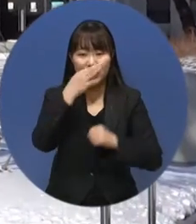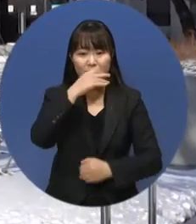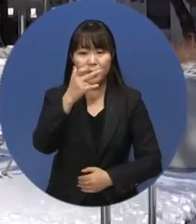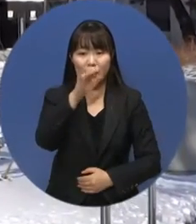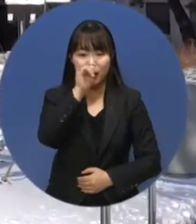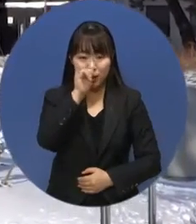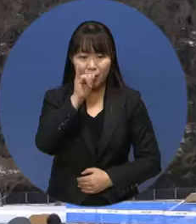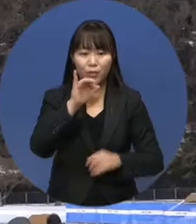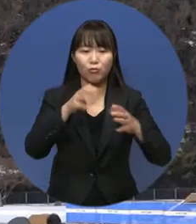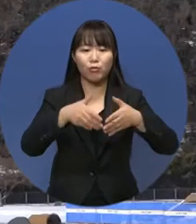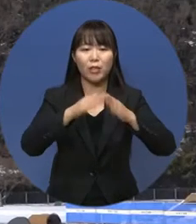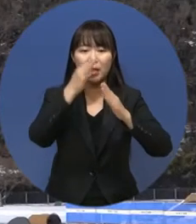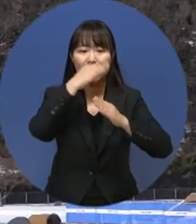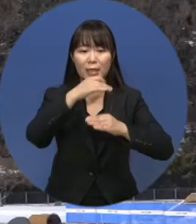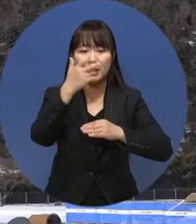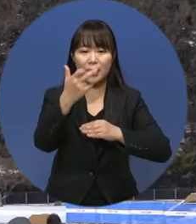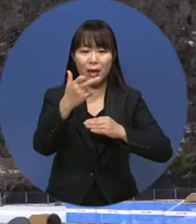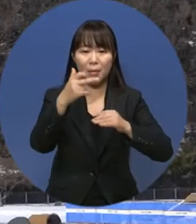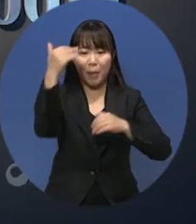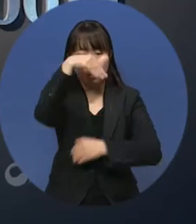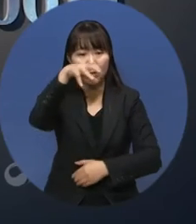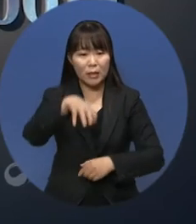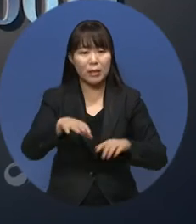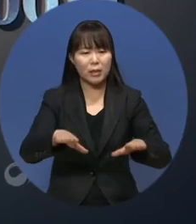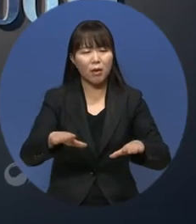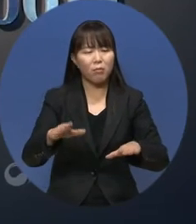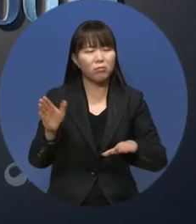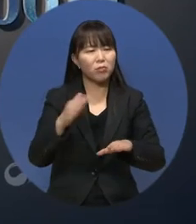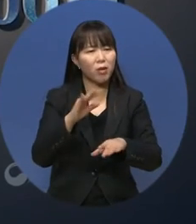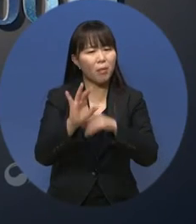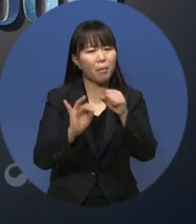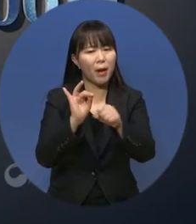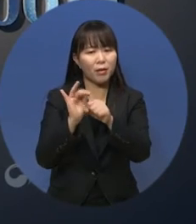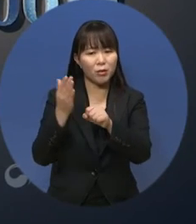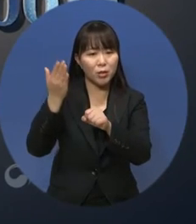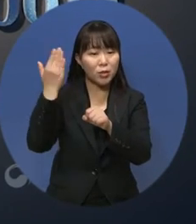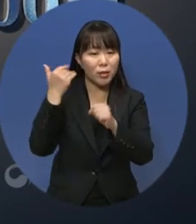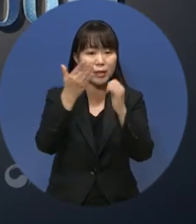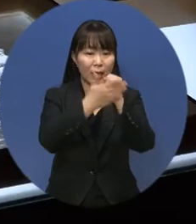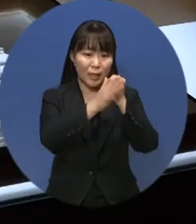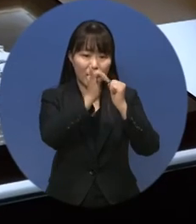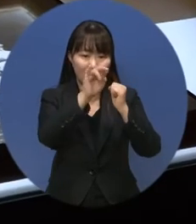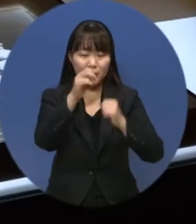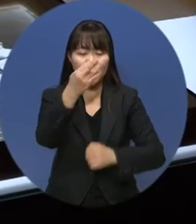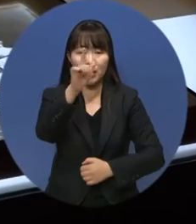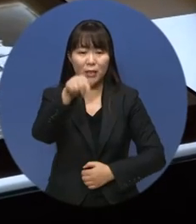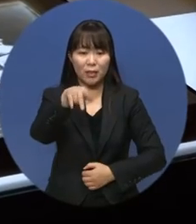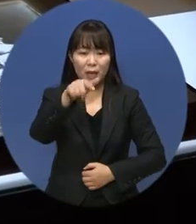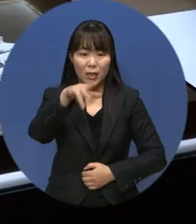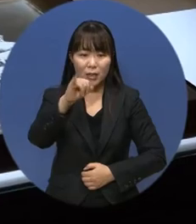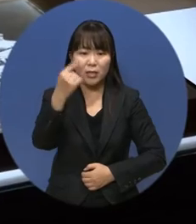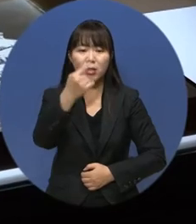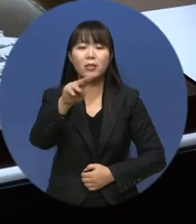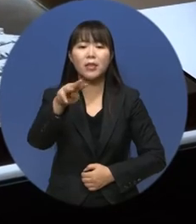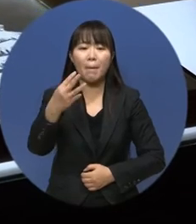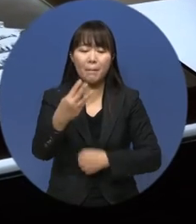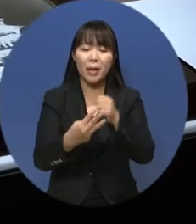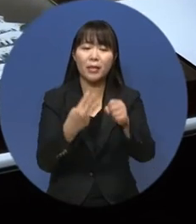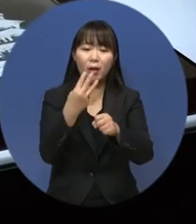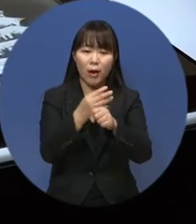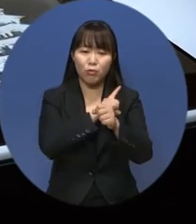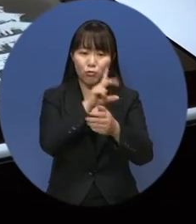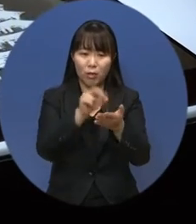국립 익산 박물관에서는 지금으로부터 백년전 사진에 담긴 미륵사지 1300년 이라는 주제로